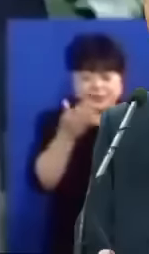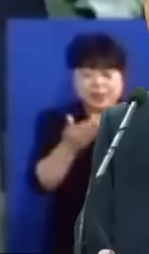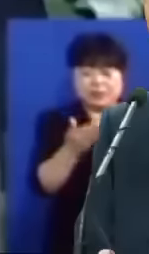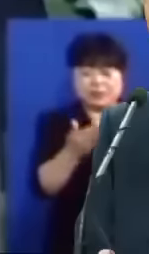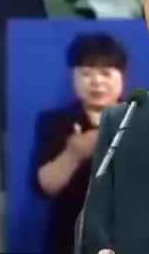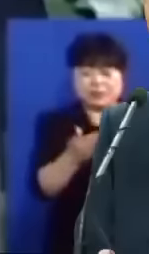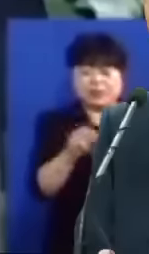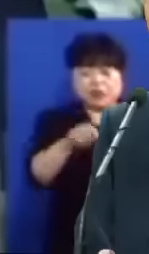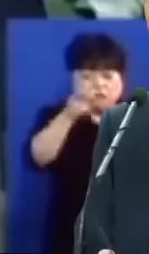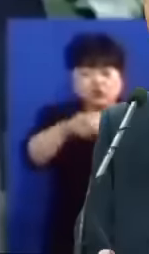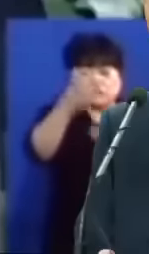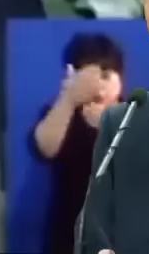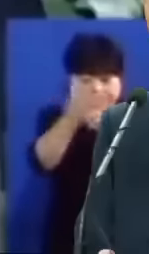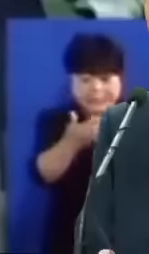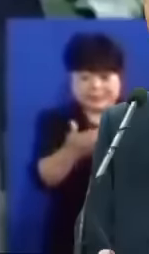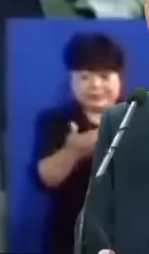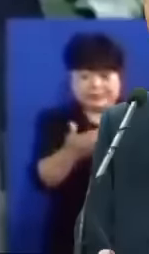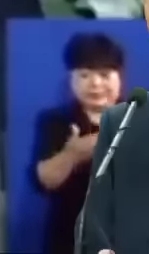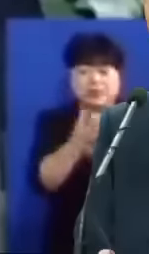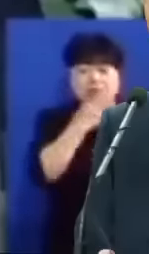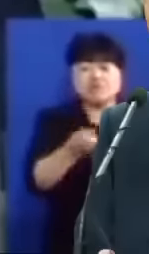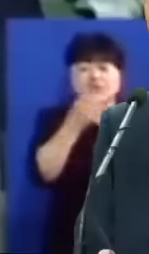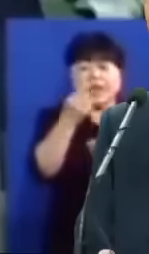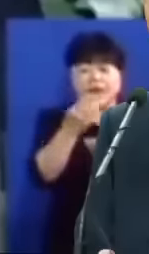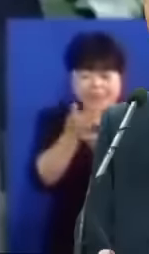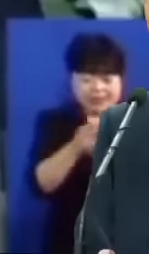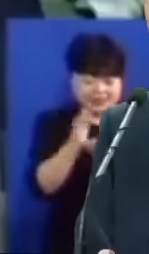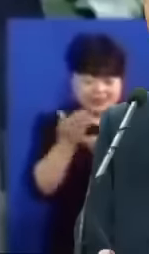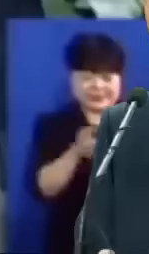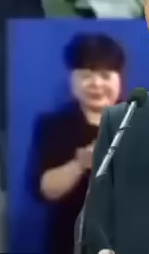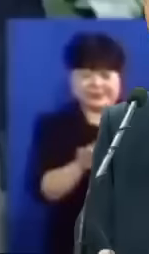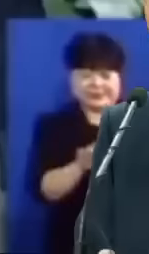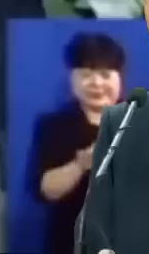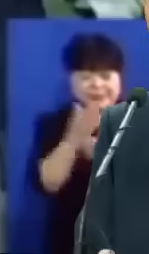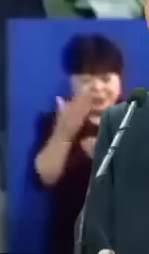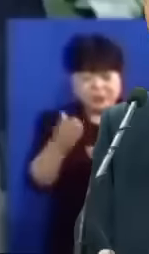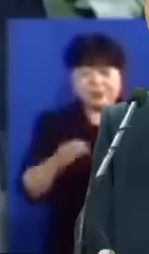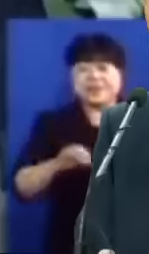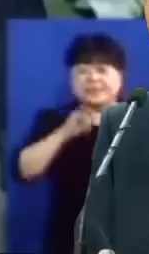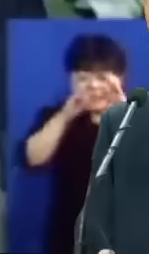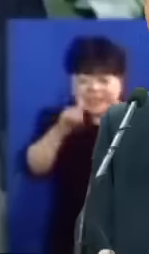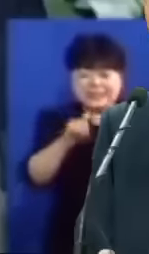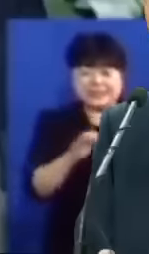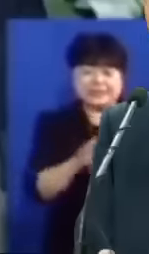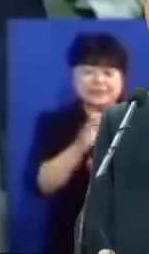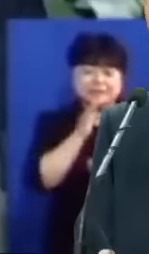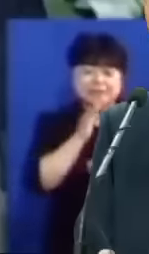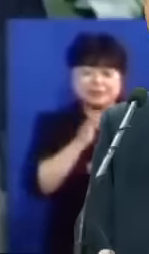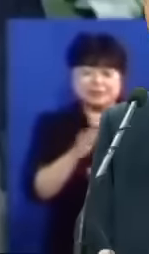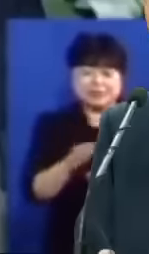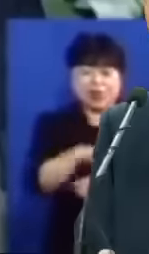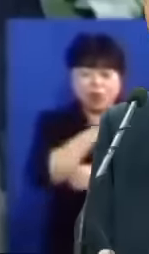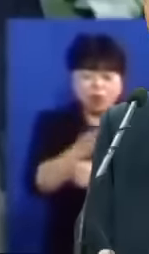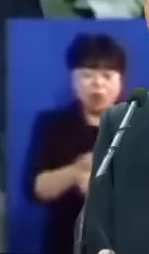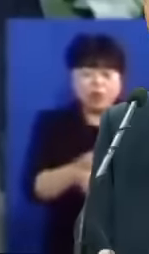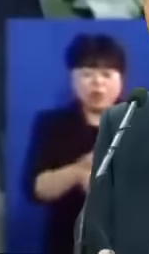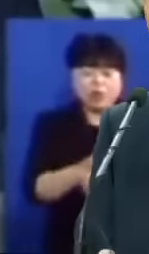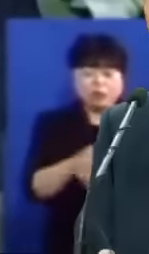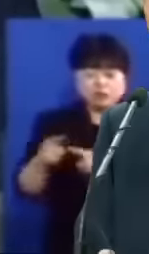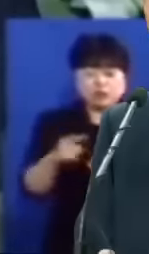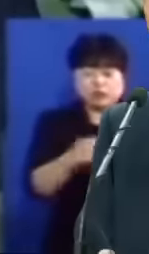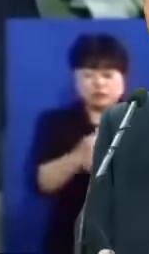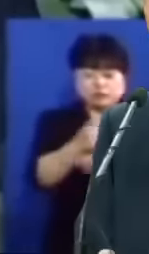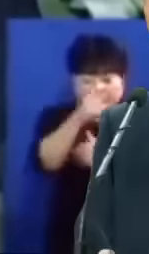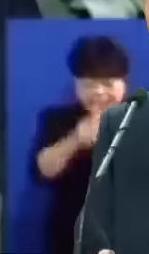하나님께로부터 저주를 받아서 불행하게 된 것입니다. 여러분, 이 세상에 절대 주권자는 하나님밖에 안